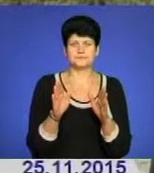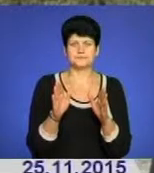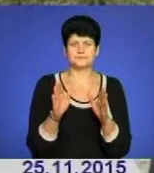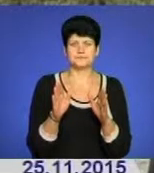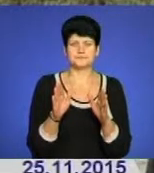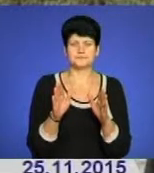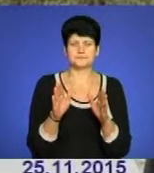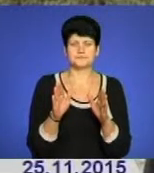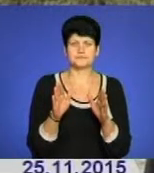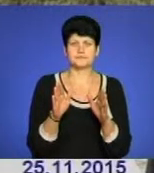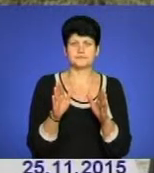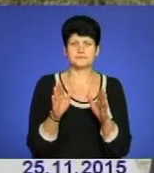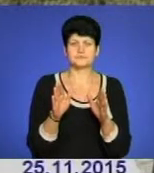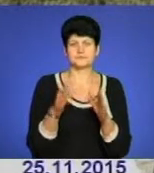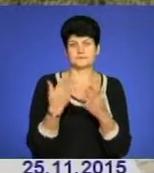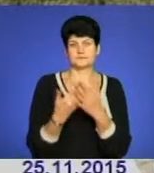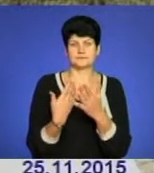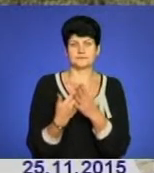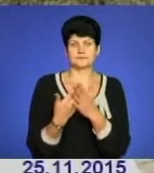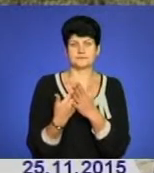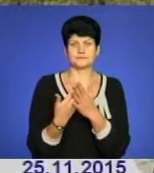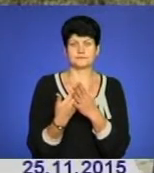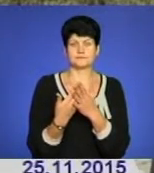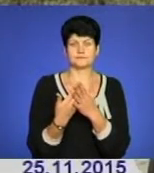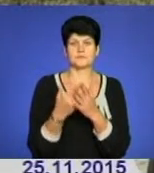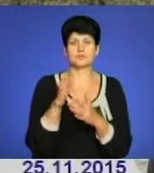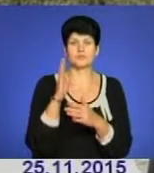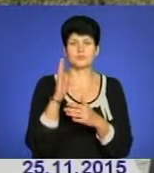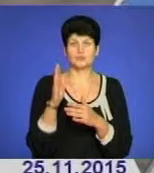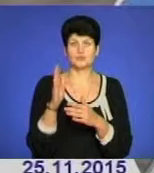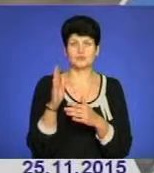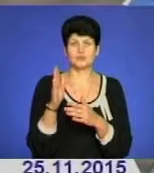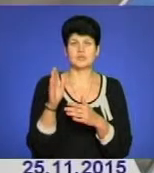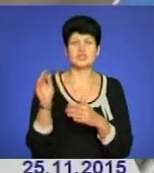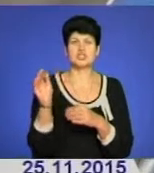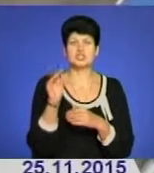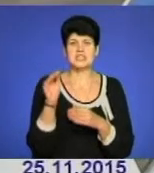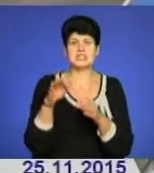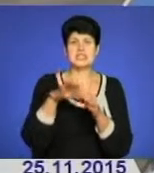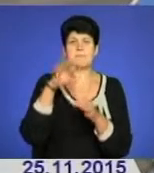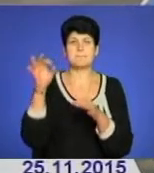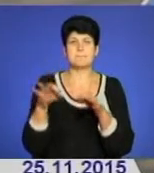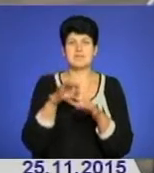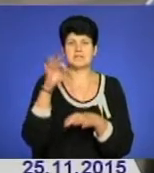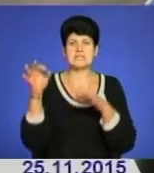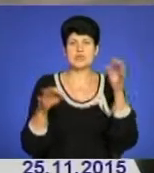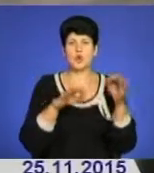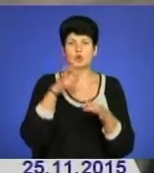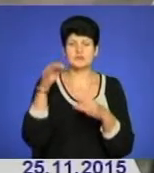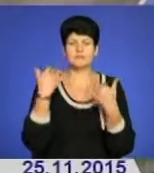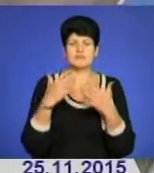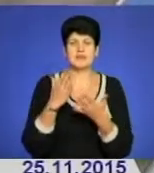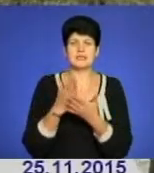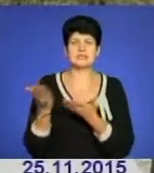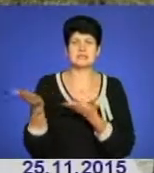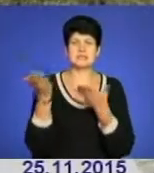скажімо, з таким символом будуть житні і пшеничні колоски. Вже є запрошені